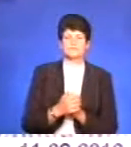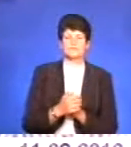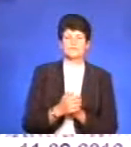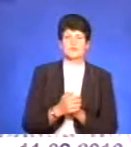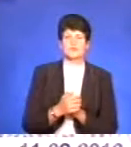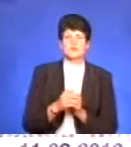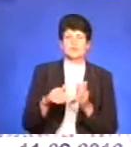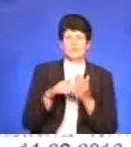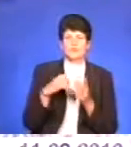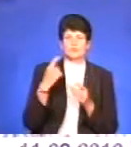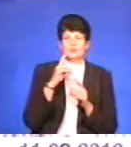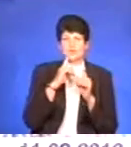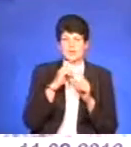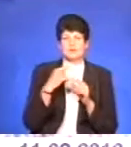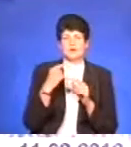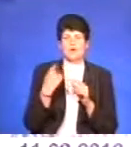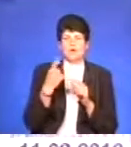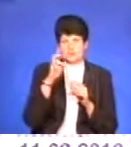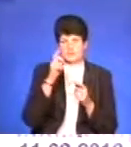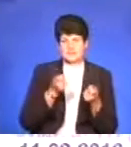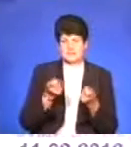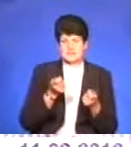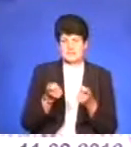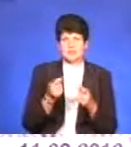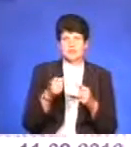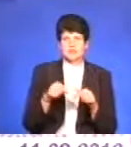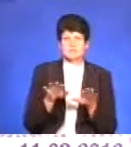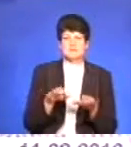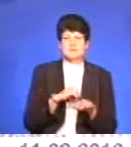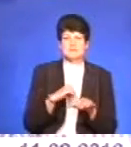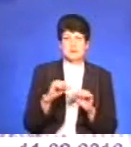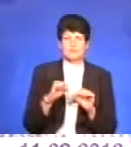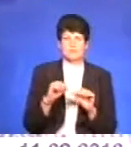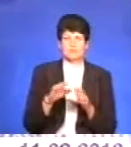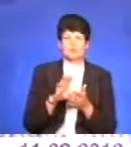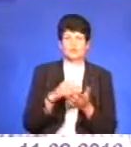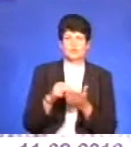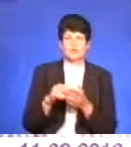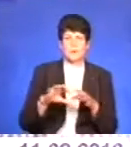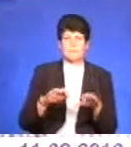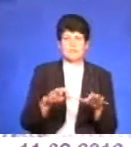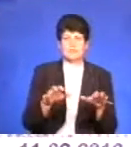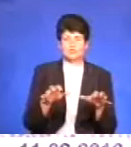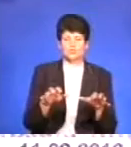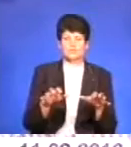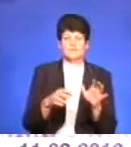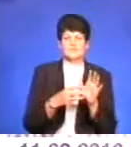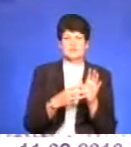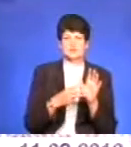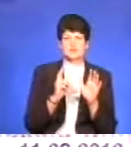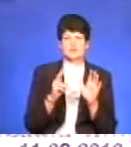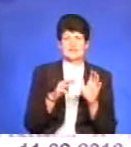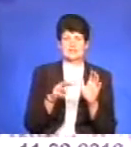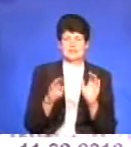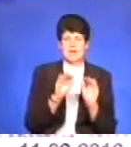допомогою обласної ради, обласної державної адміністрації і органів місцевого самоврядування було придбано плитку в кількості 800 квадратних метрів